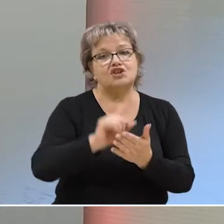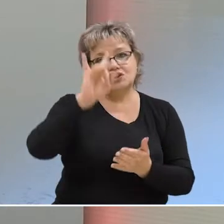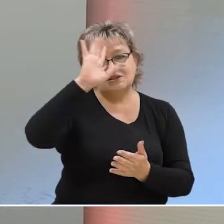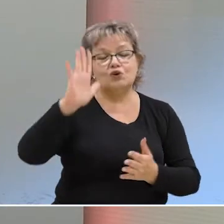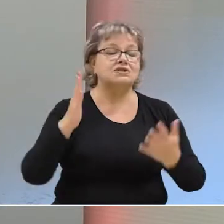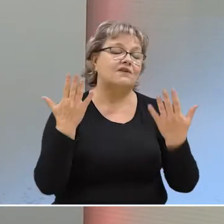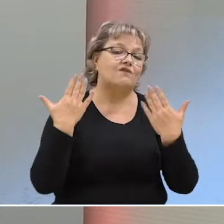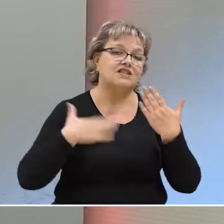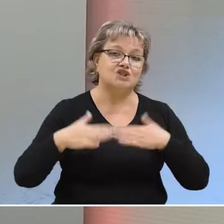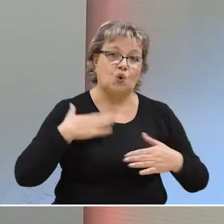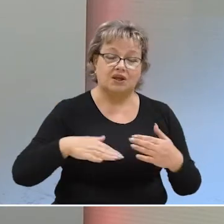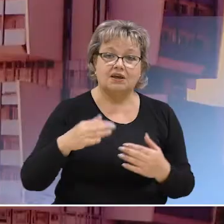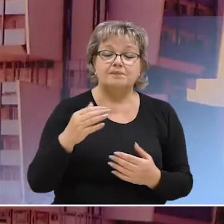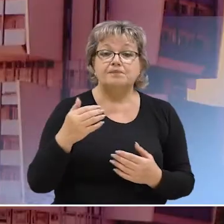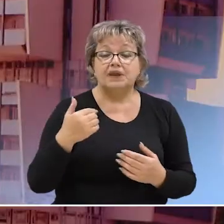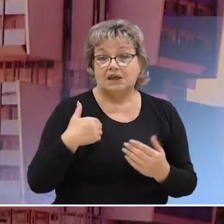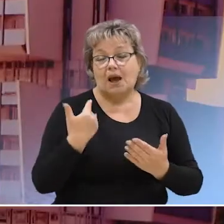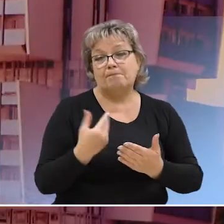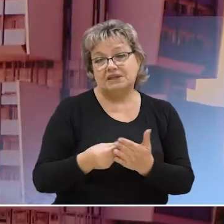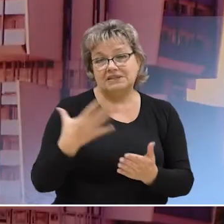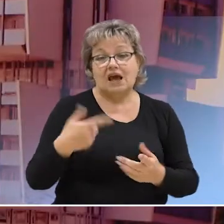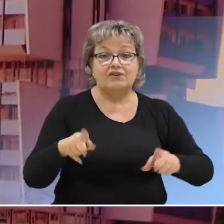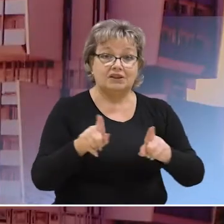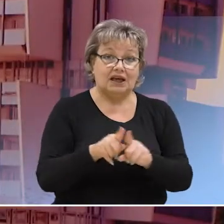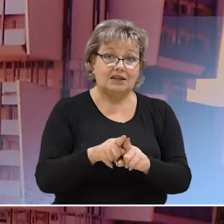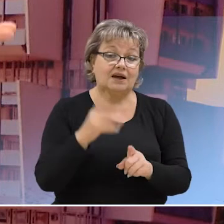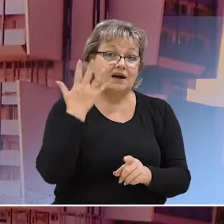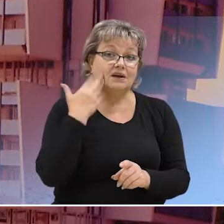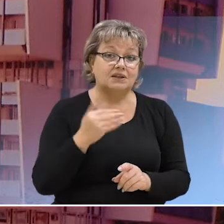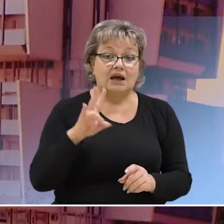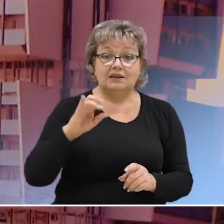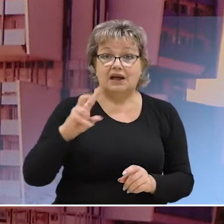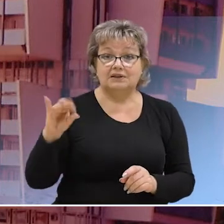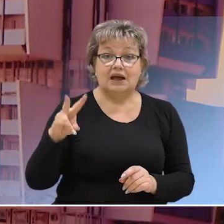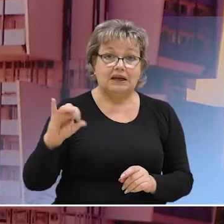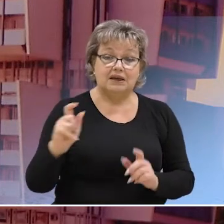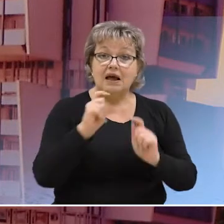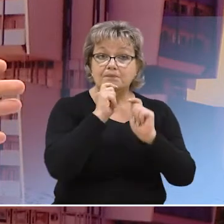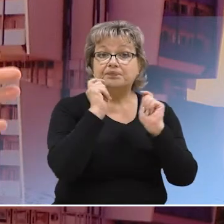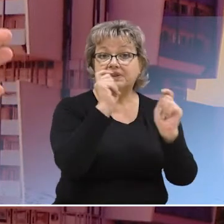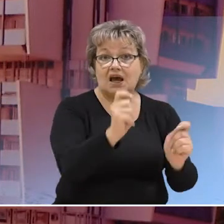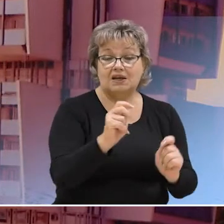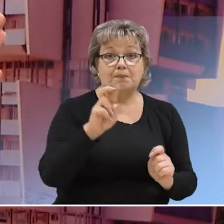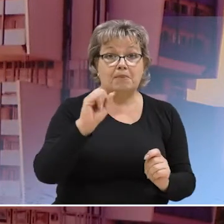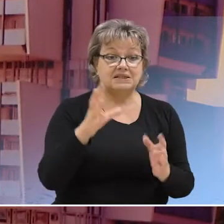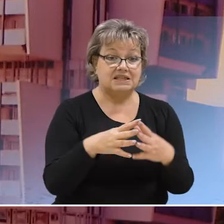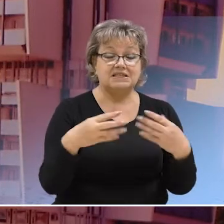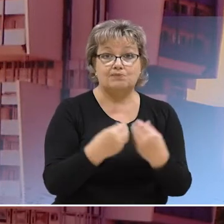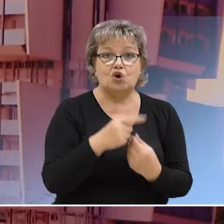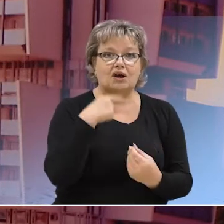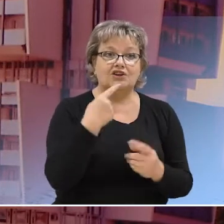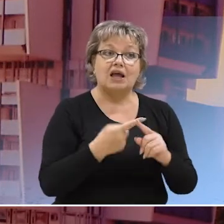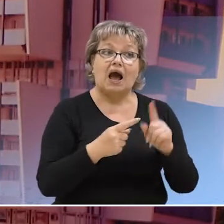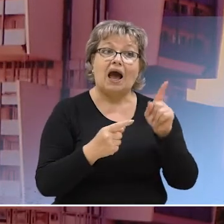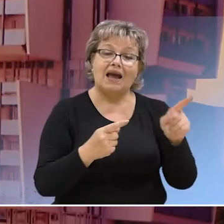конечно, звезды в восторге. Я представил эту картину, ну, точнее, эту картину, когда Наталья дарит ему портрет с Басты с